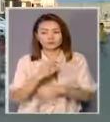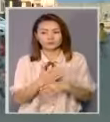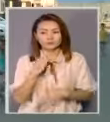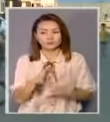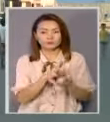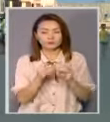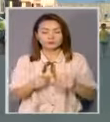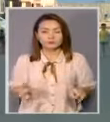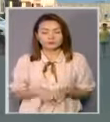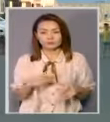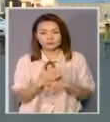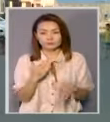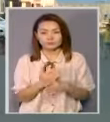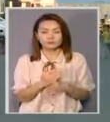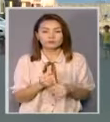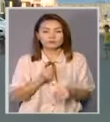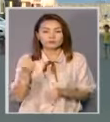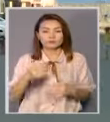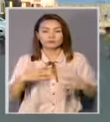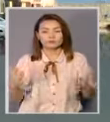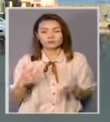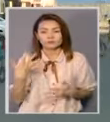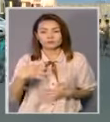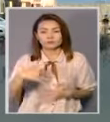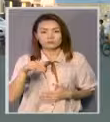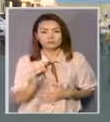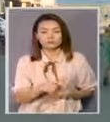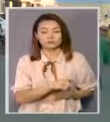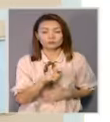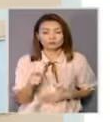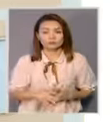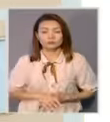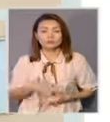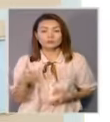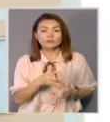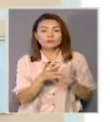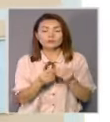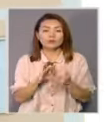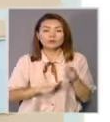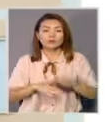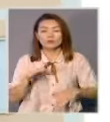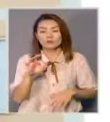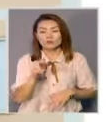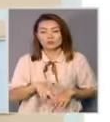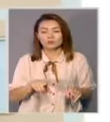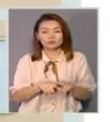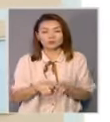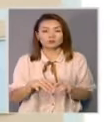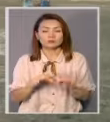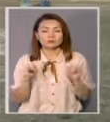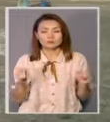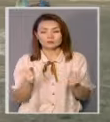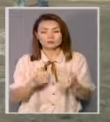Так, в этом году помощь назначена более 5000 жителей. В этом направлении в области также